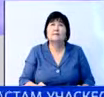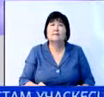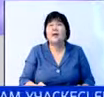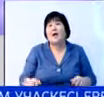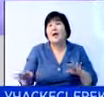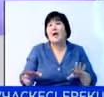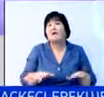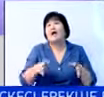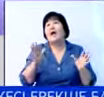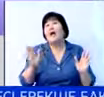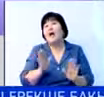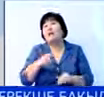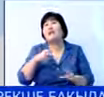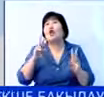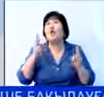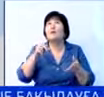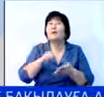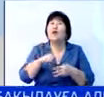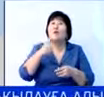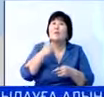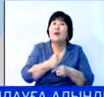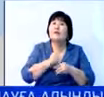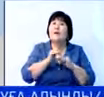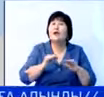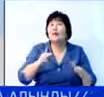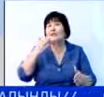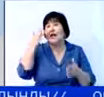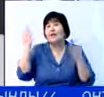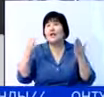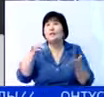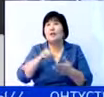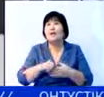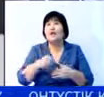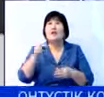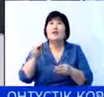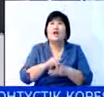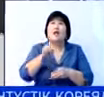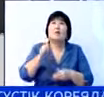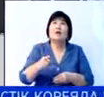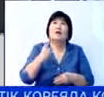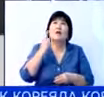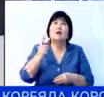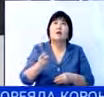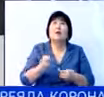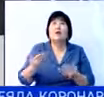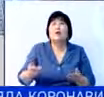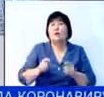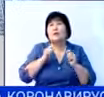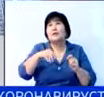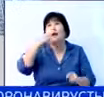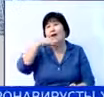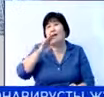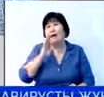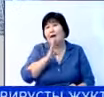Шарада әнде айтылды, биде биленді. Бастысы балалар шат-шадыман күйде. Бірі тәрбиешілеріне, бірі жары құмыр сыйлаған